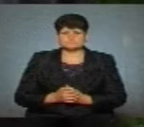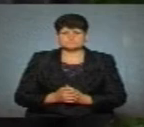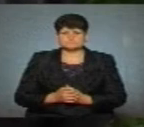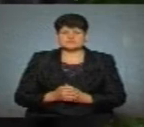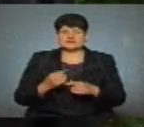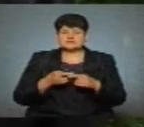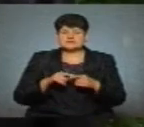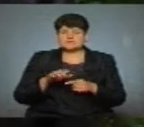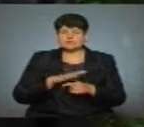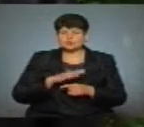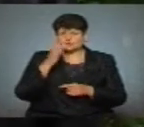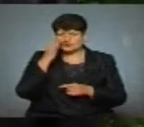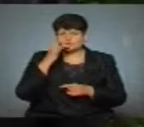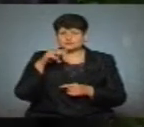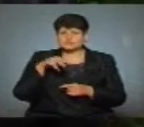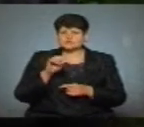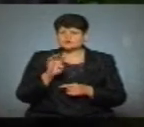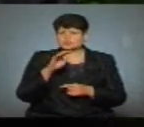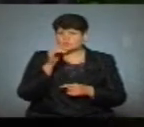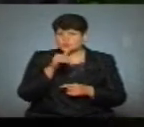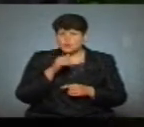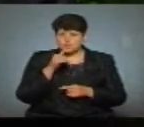Це було літо 2014 року.